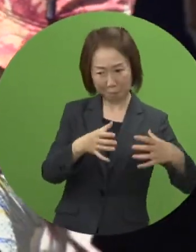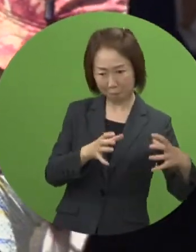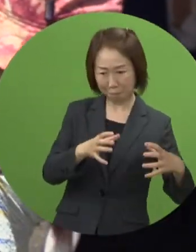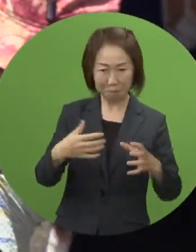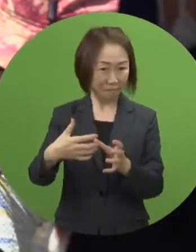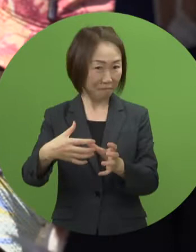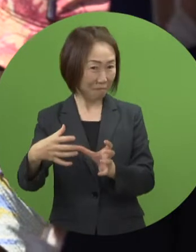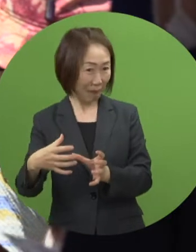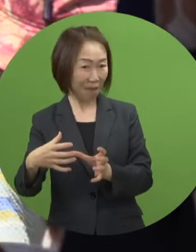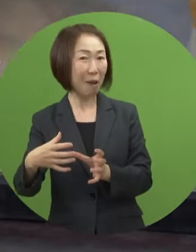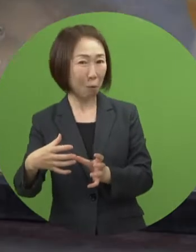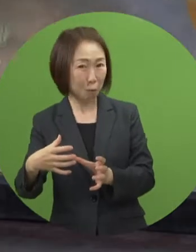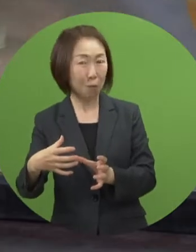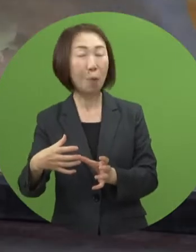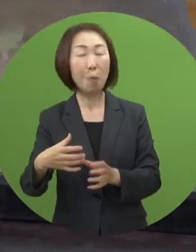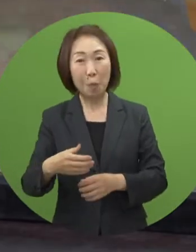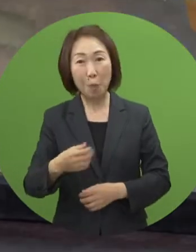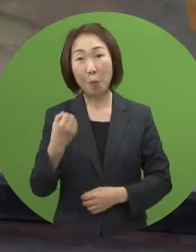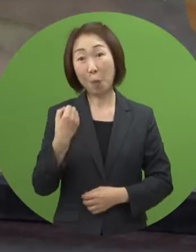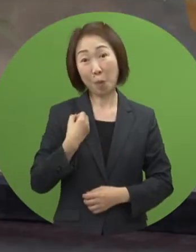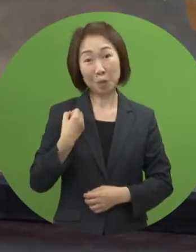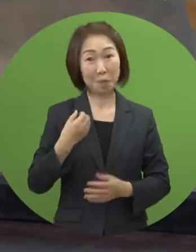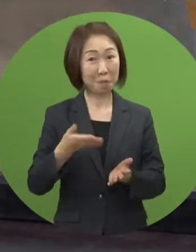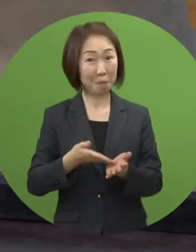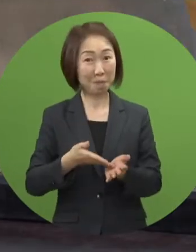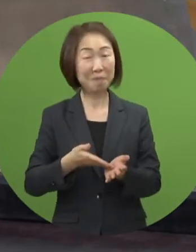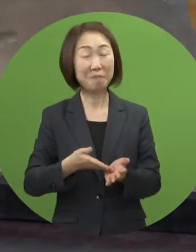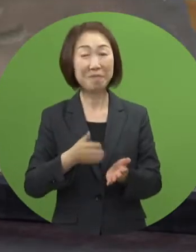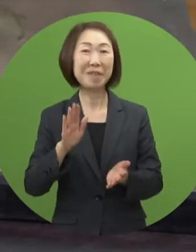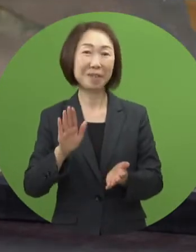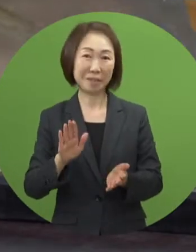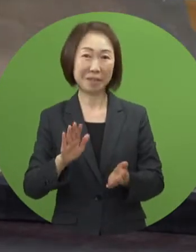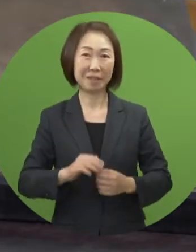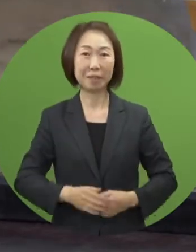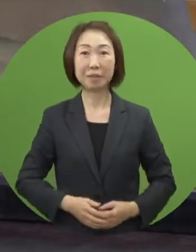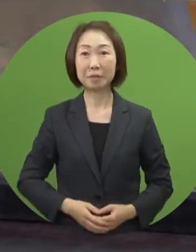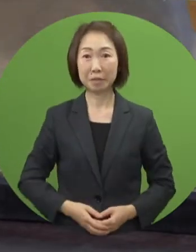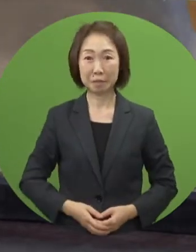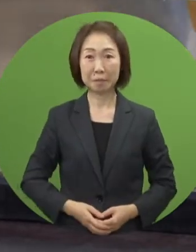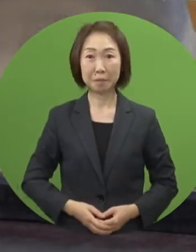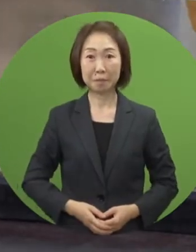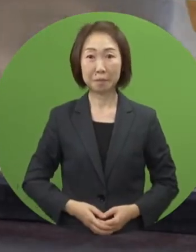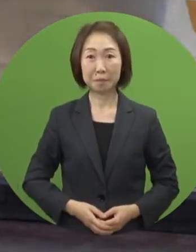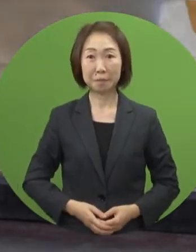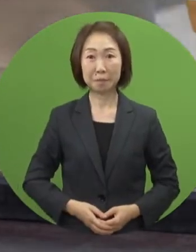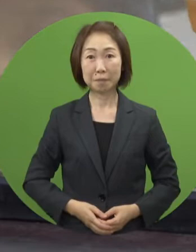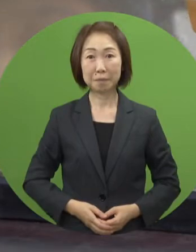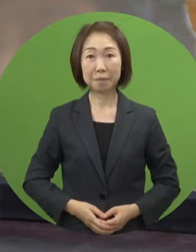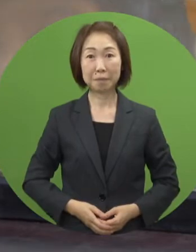張りを作るといった興味深い話などを聞くことができました。